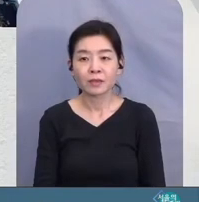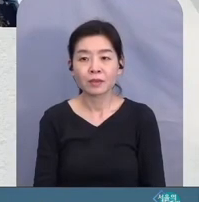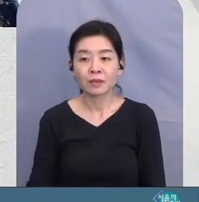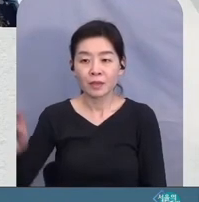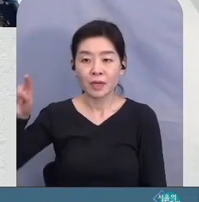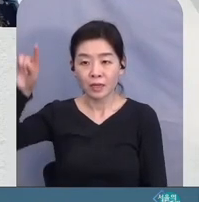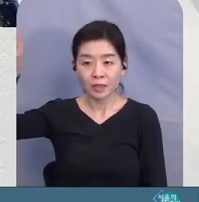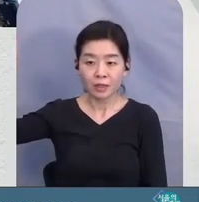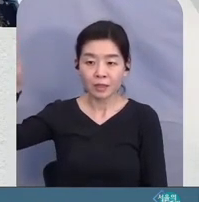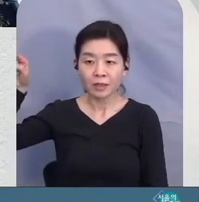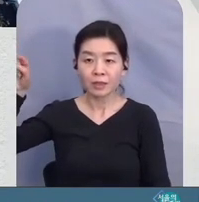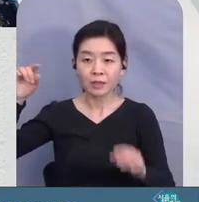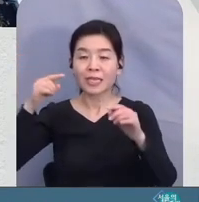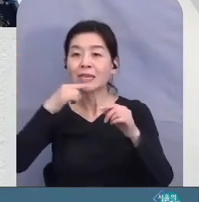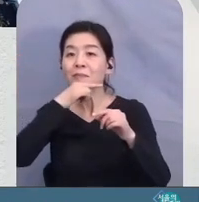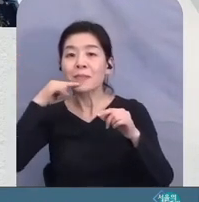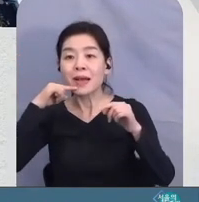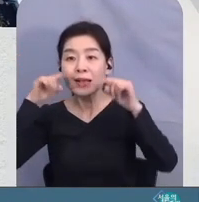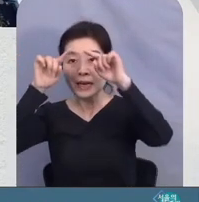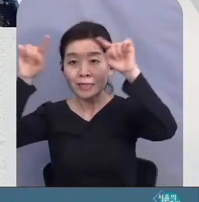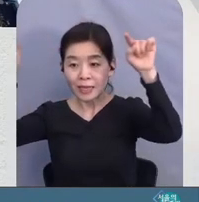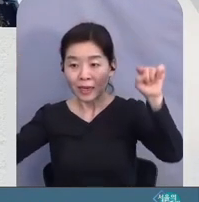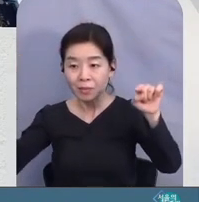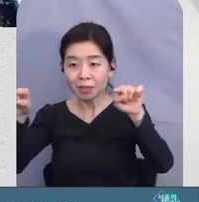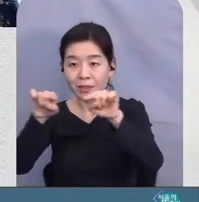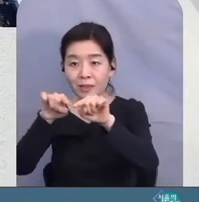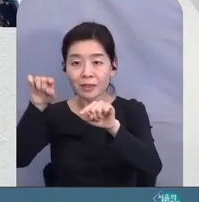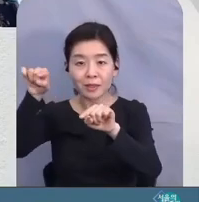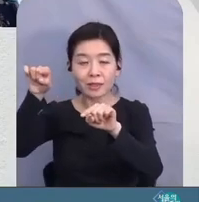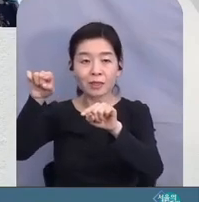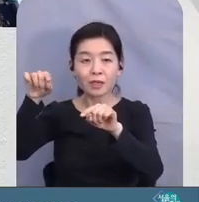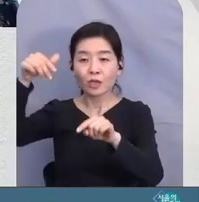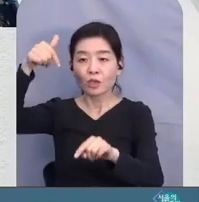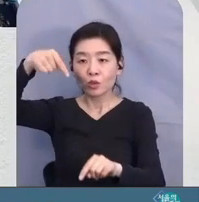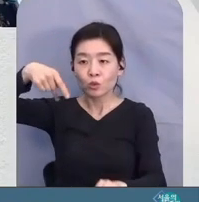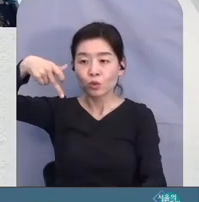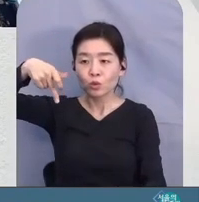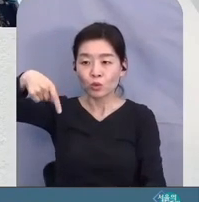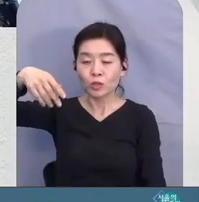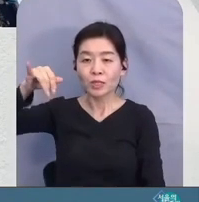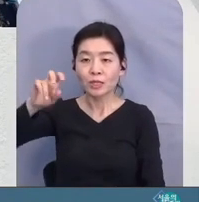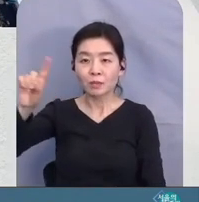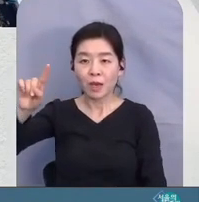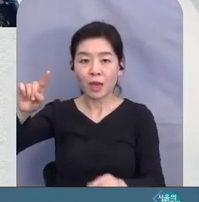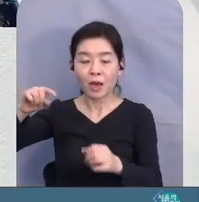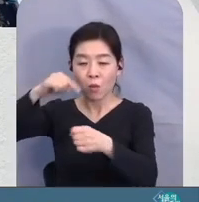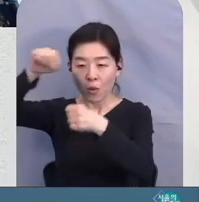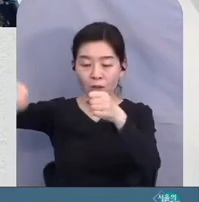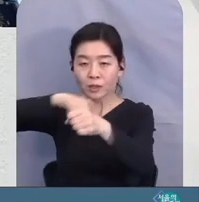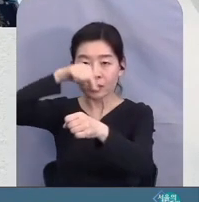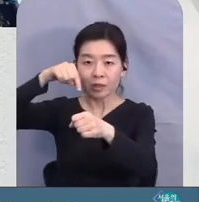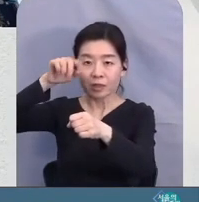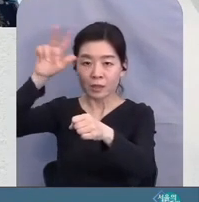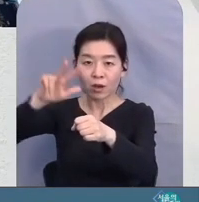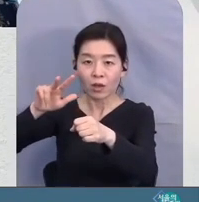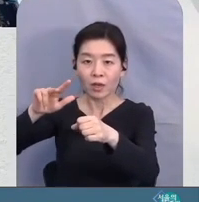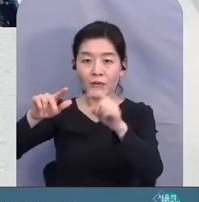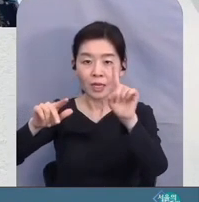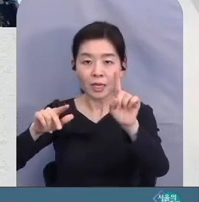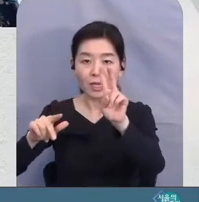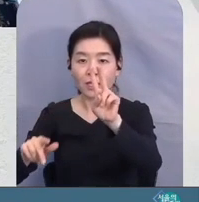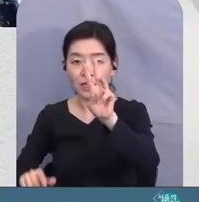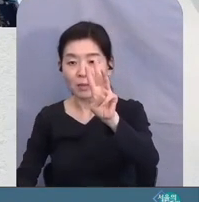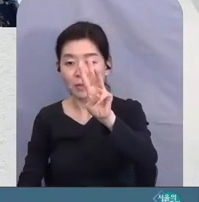있는데요. 사각 박스로 되어있는 데가 원전, 후쿠시마 원전 1, 2, 3, 4, 5기고 그 다음에